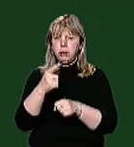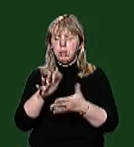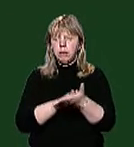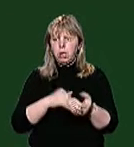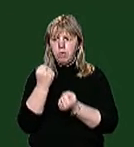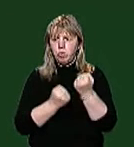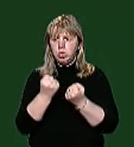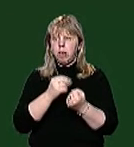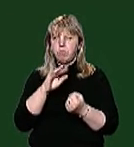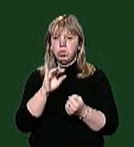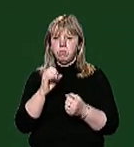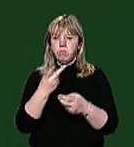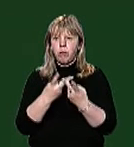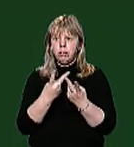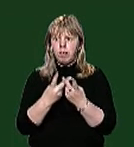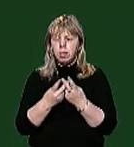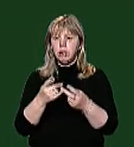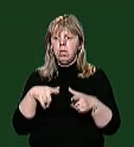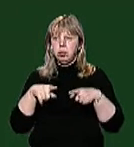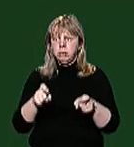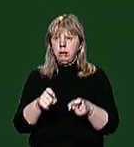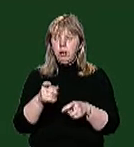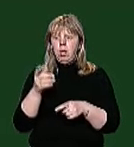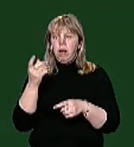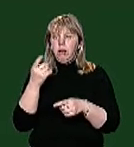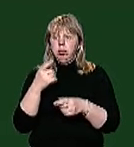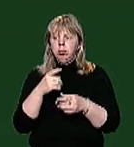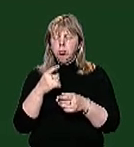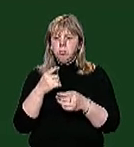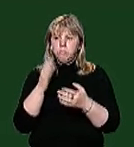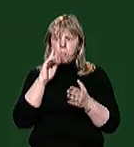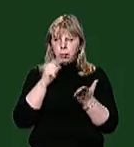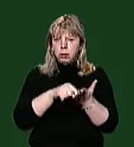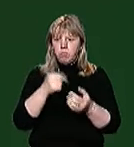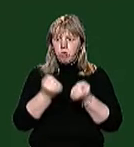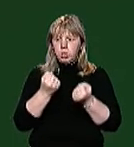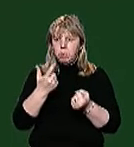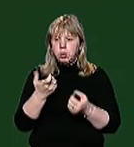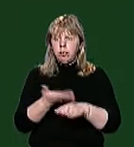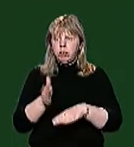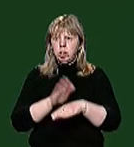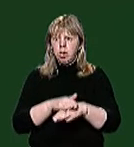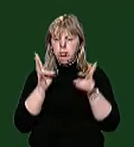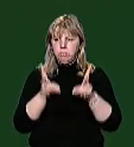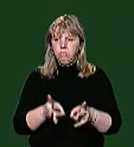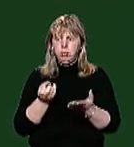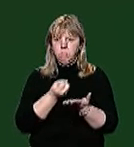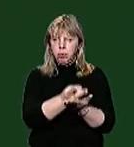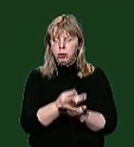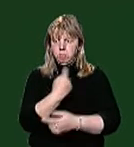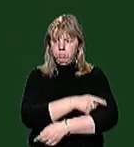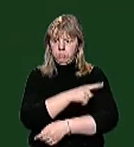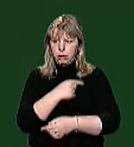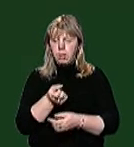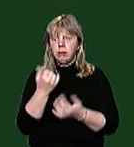водій Volkswagen двічі вистрілив у бік ДАЗ «Таврії». Одна з куль потрапила у водія. Його з важкими травмами госпіталізували до місцевої